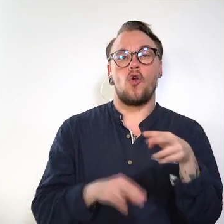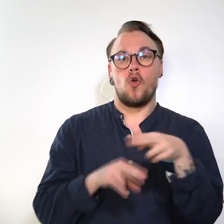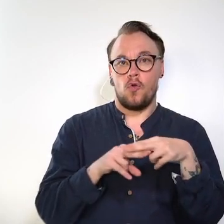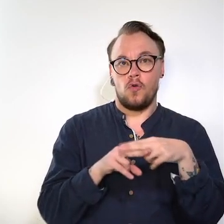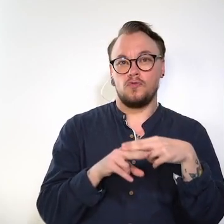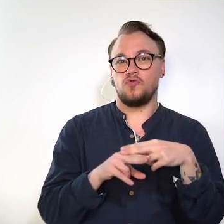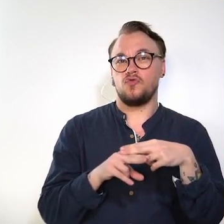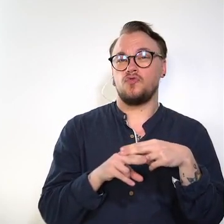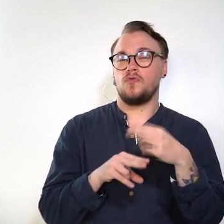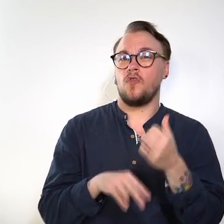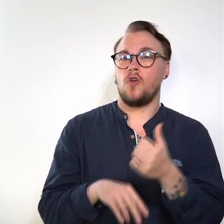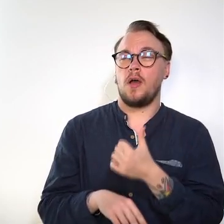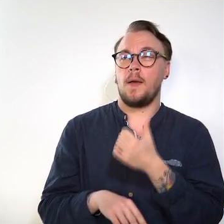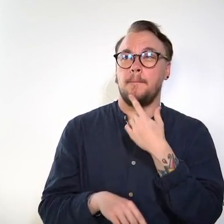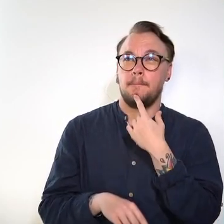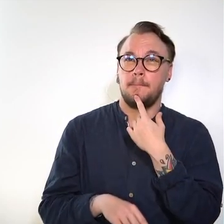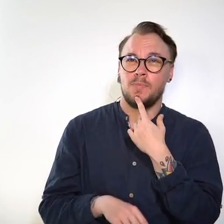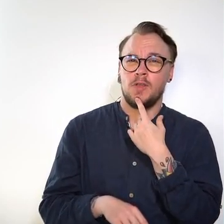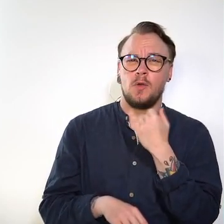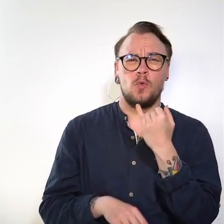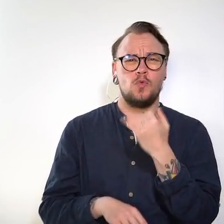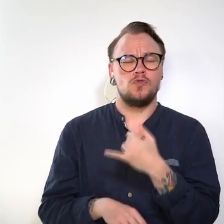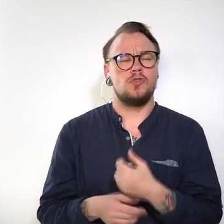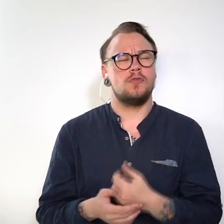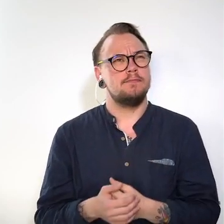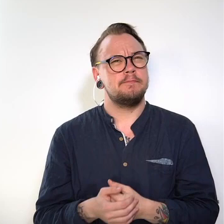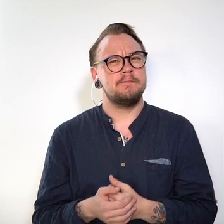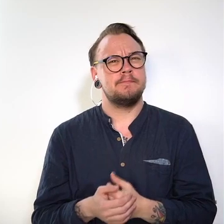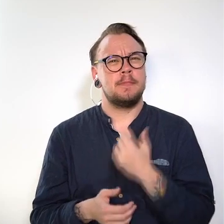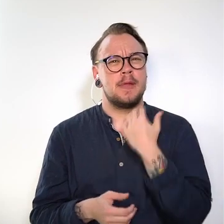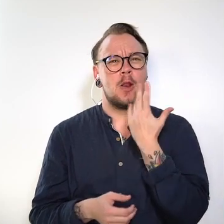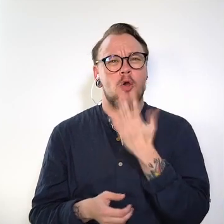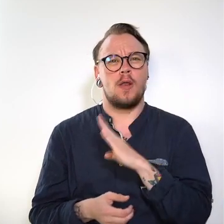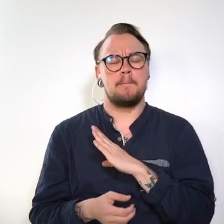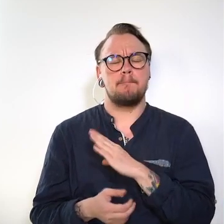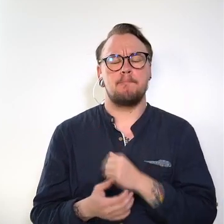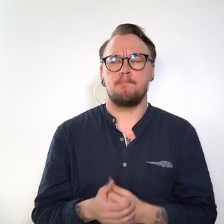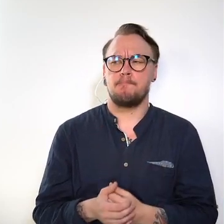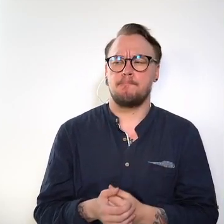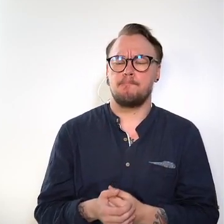vuonna